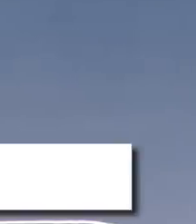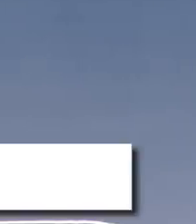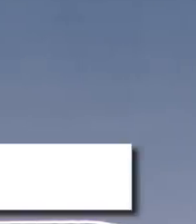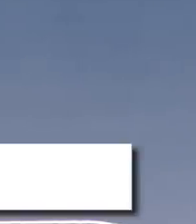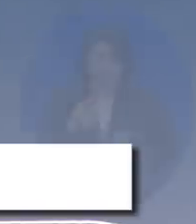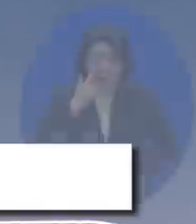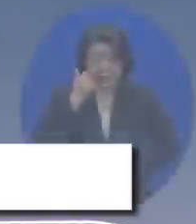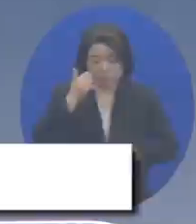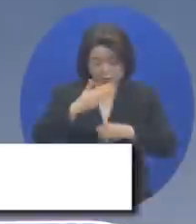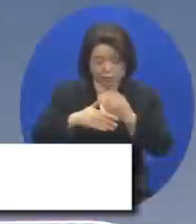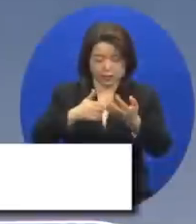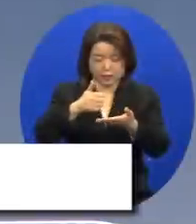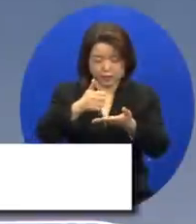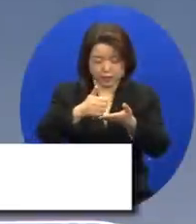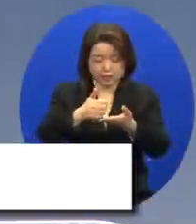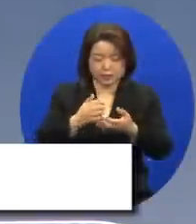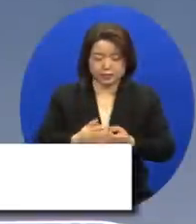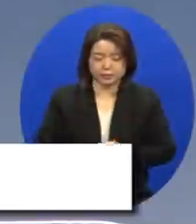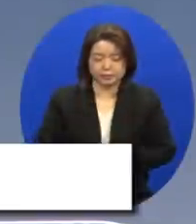아버지 하나님